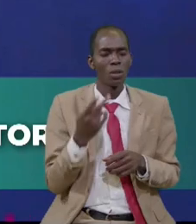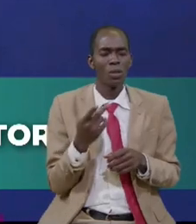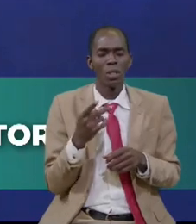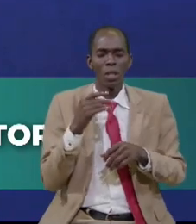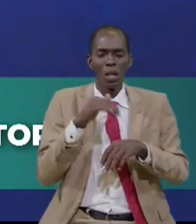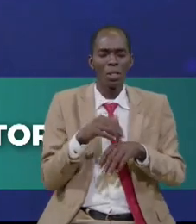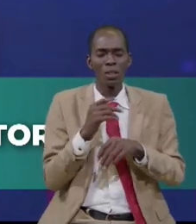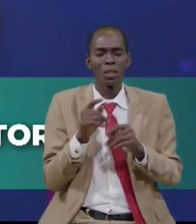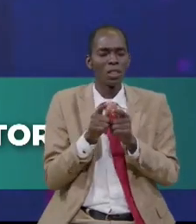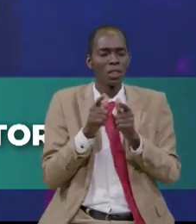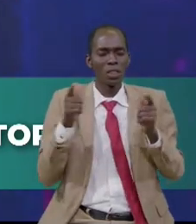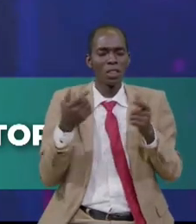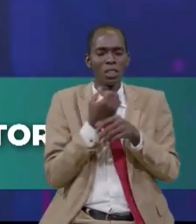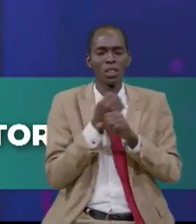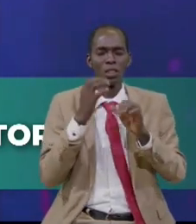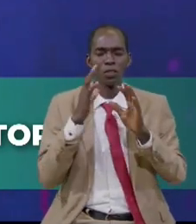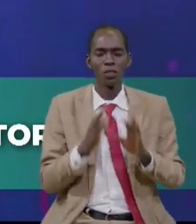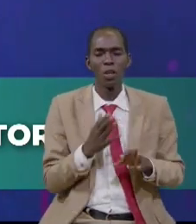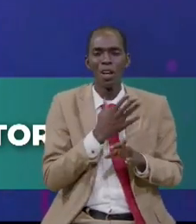sauveur et